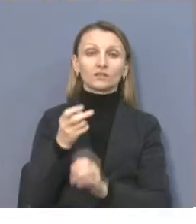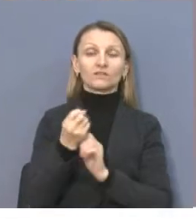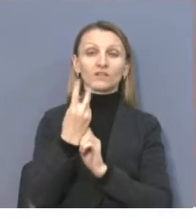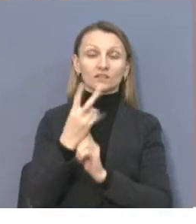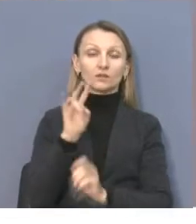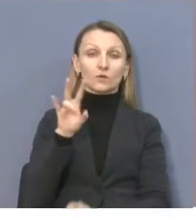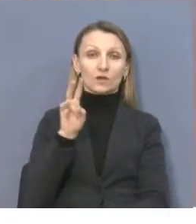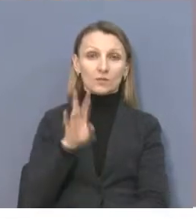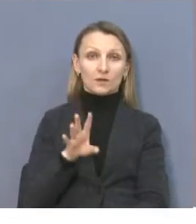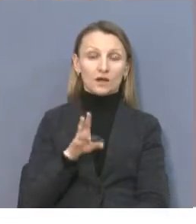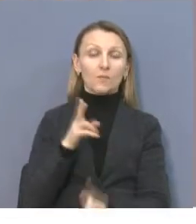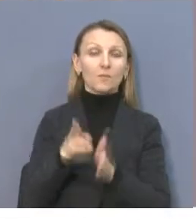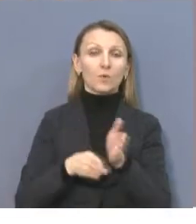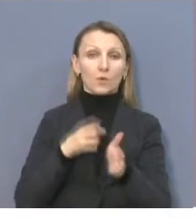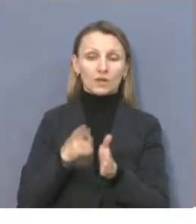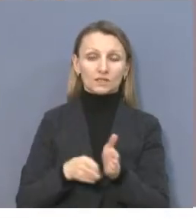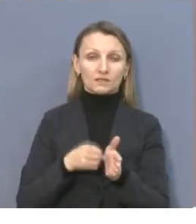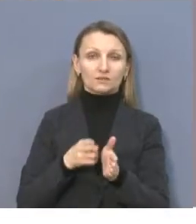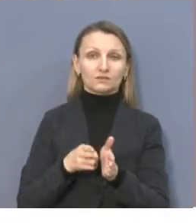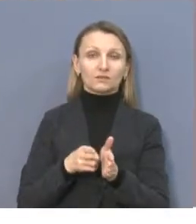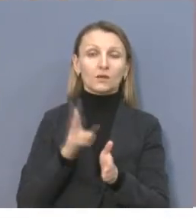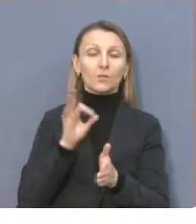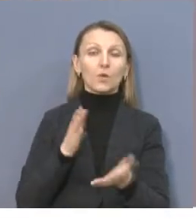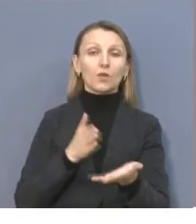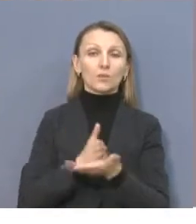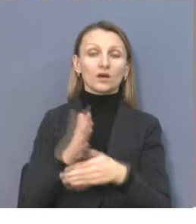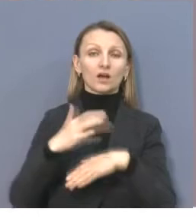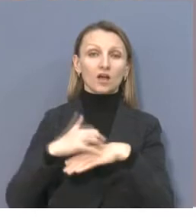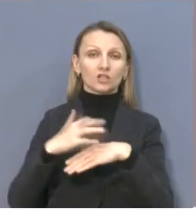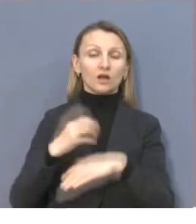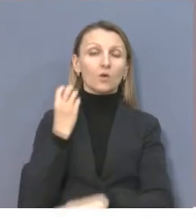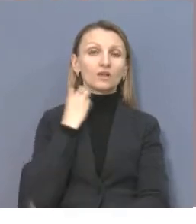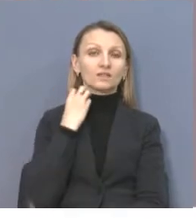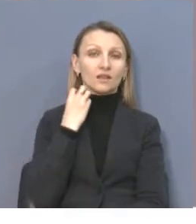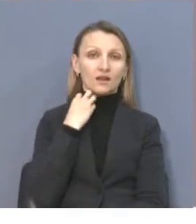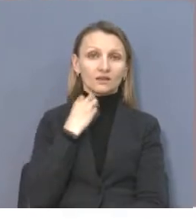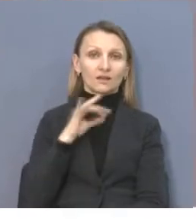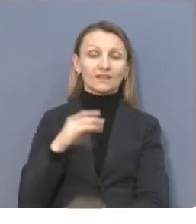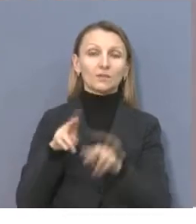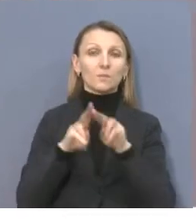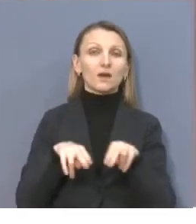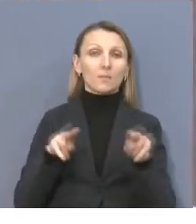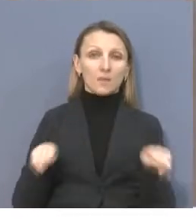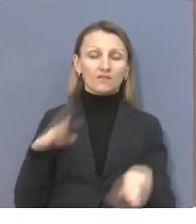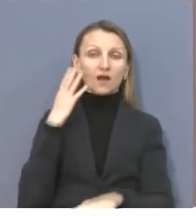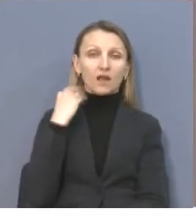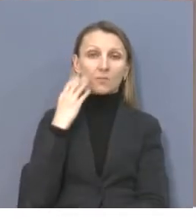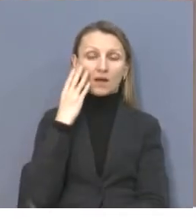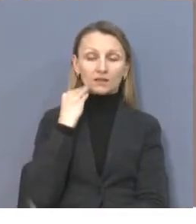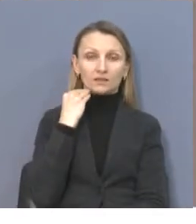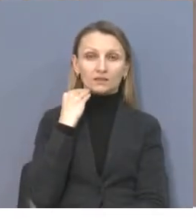железнодорожных пассажирских перевозок по направлениям как что у козы варда и петропавловск алматы